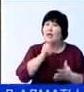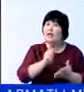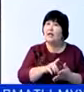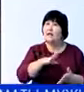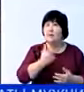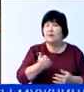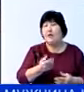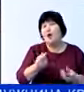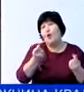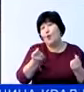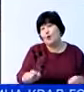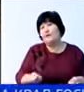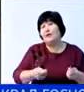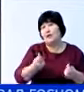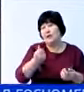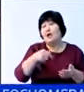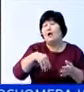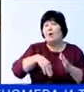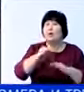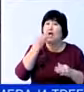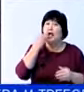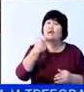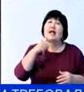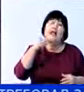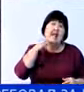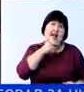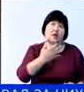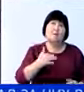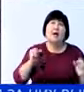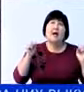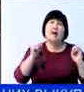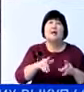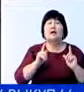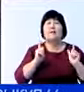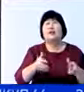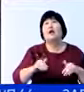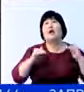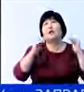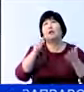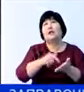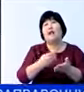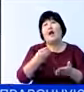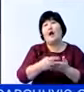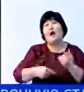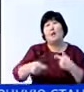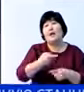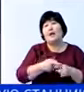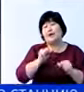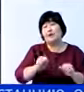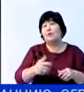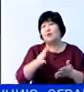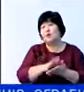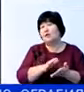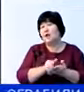привести к удешевлению, улучшению качества, к экономии. Собравшиеся не согласны с ростом тарифов для бизнеса. Это может пошатнуть